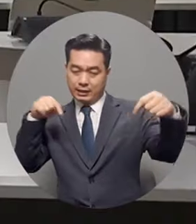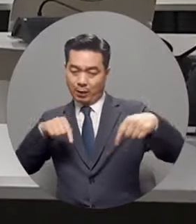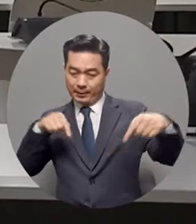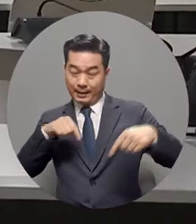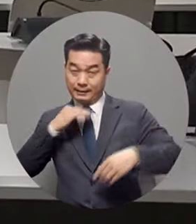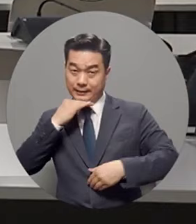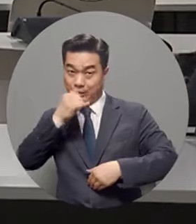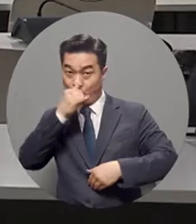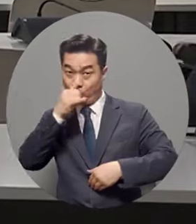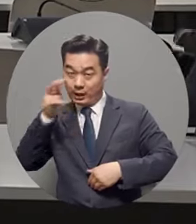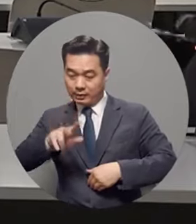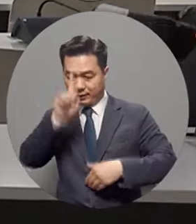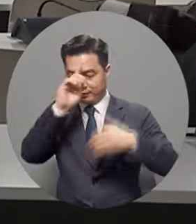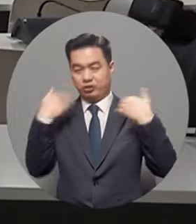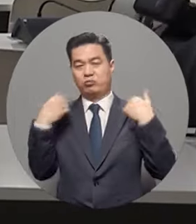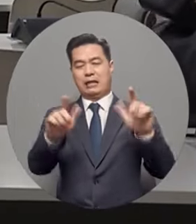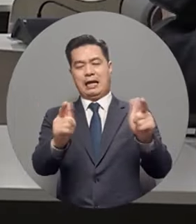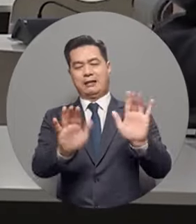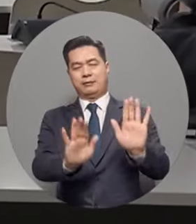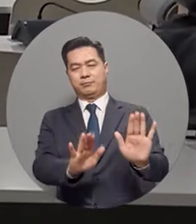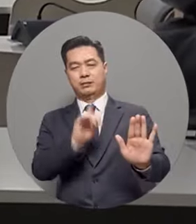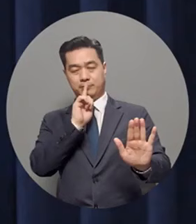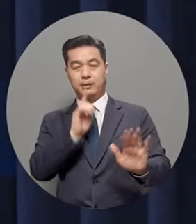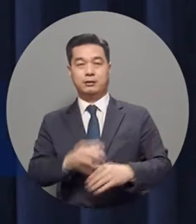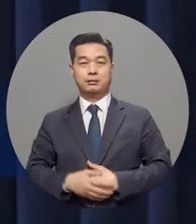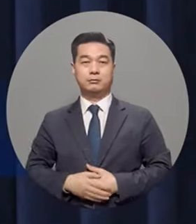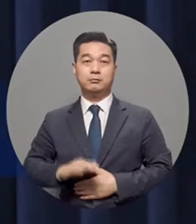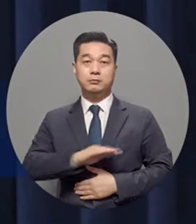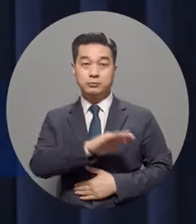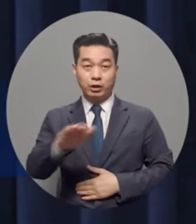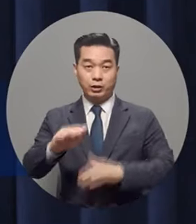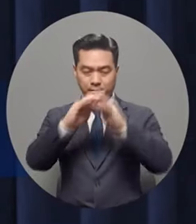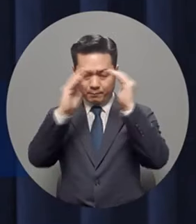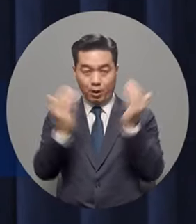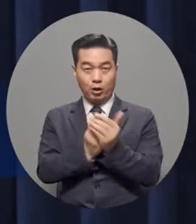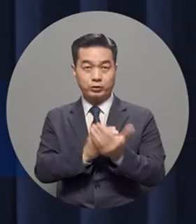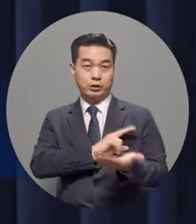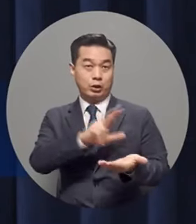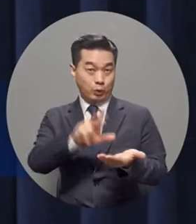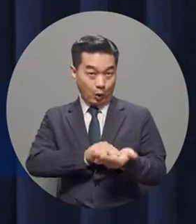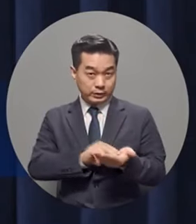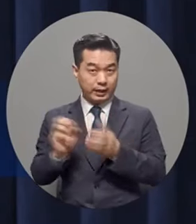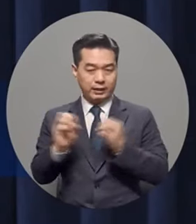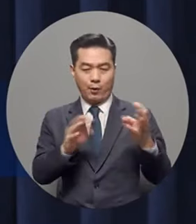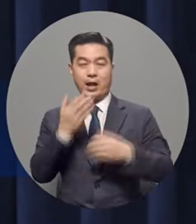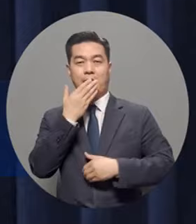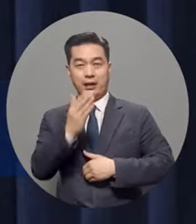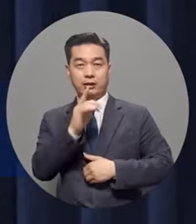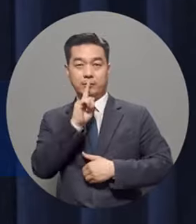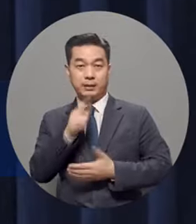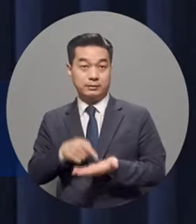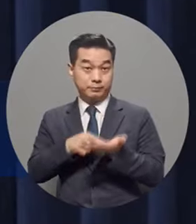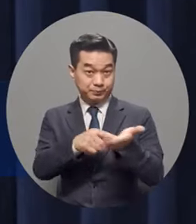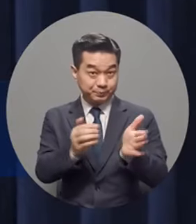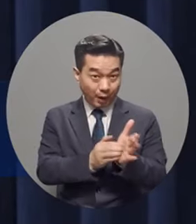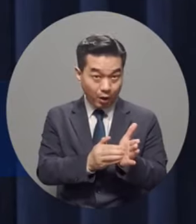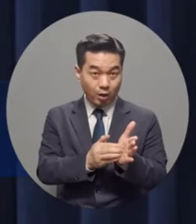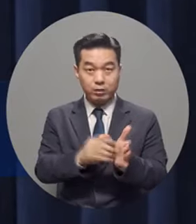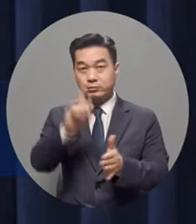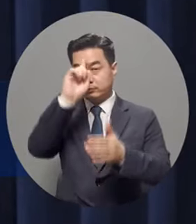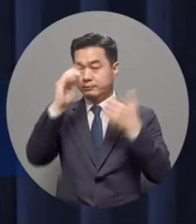했지만 정부는이를 일축했습니다 저희는 모든 논에 대해서 대화 가능하다고 말씀을 드렸고